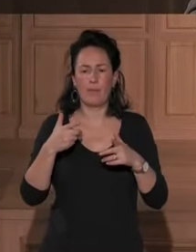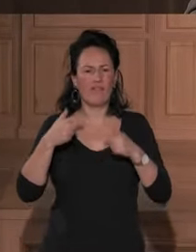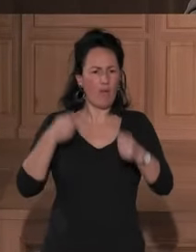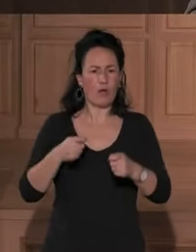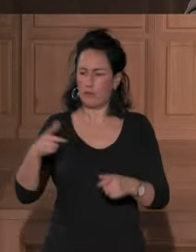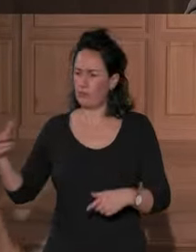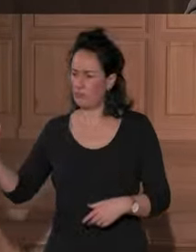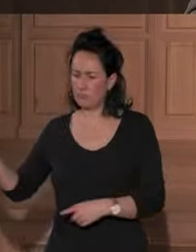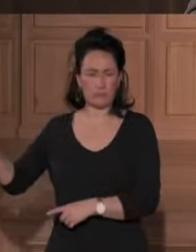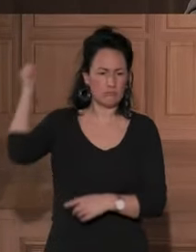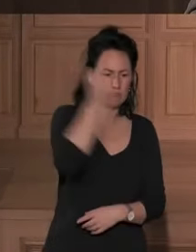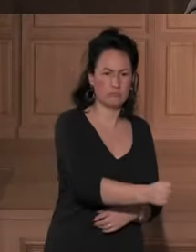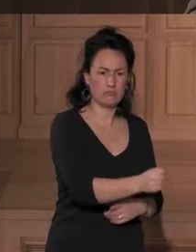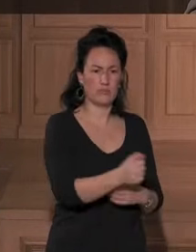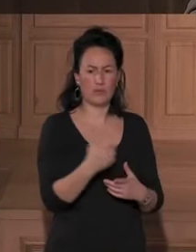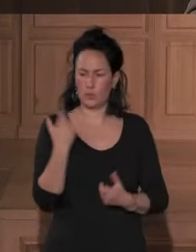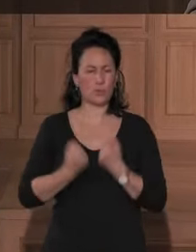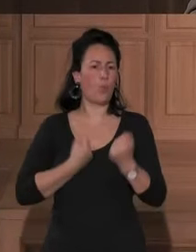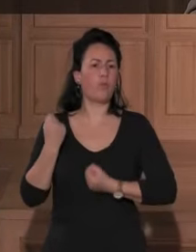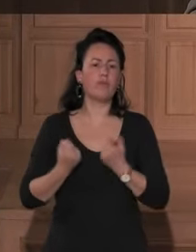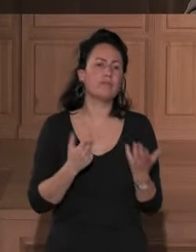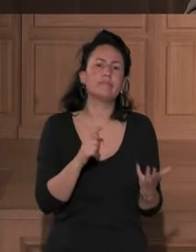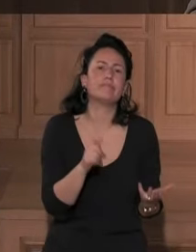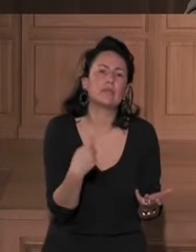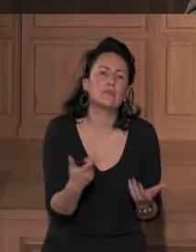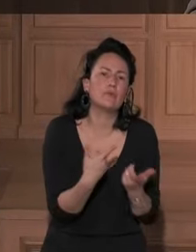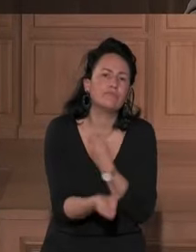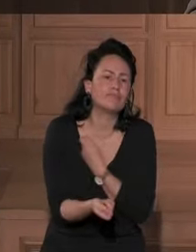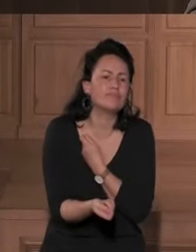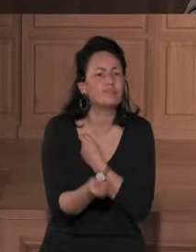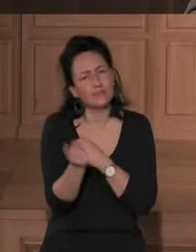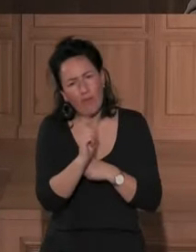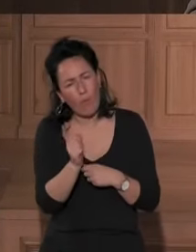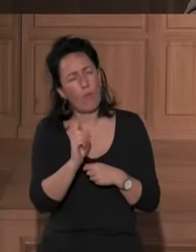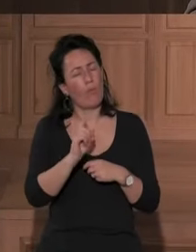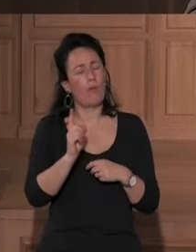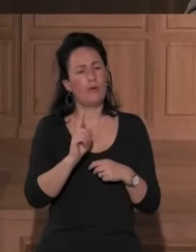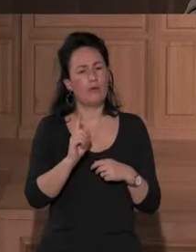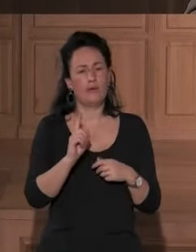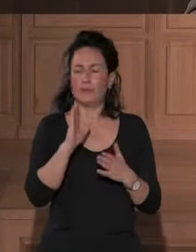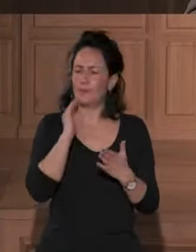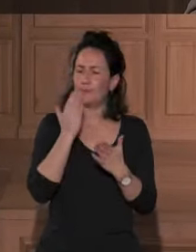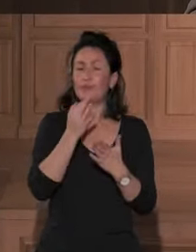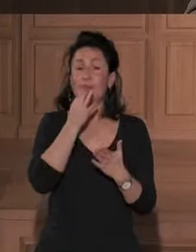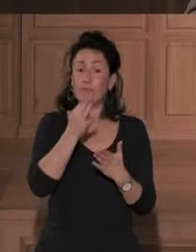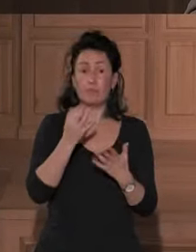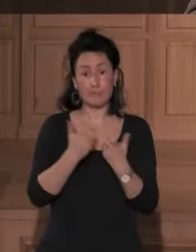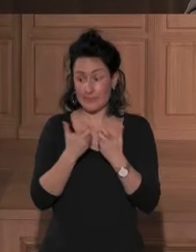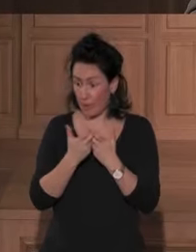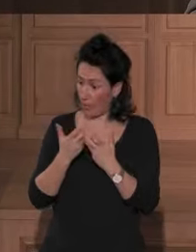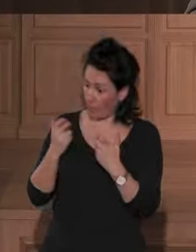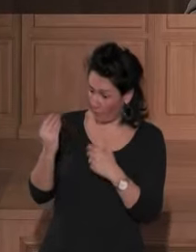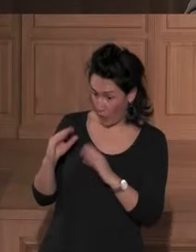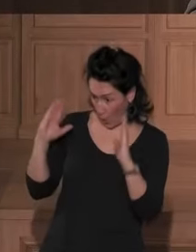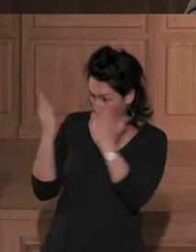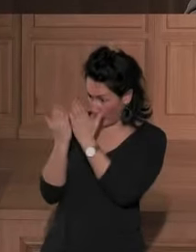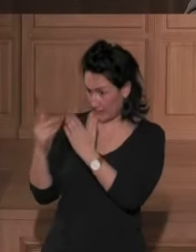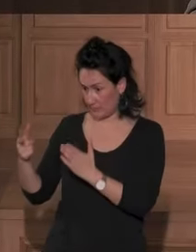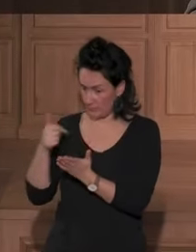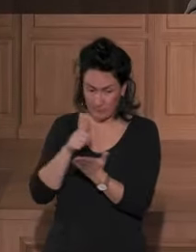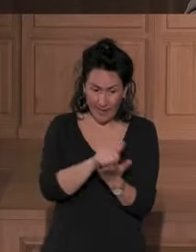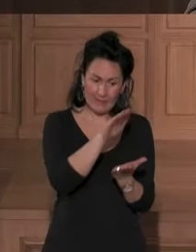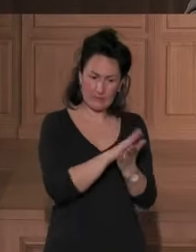l'enfant souffre, évidemment, il faut pas le... C'est pour ça que je disais tout à l'heure que si vous inscrivez un enfant autiste à l'école...